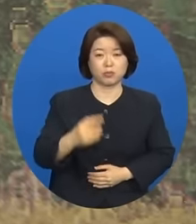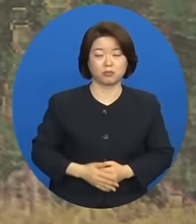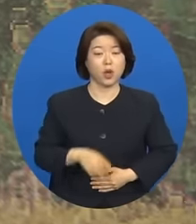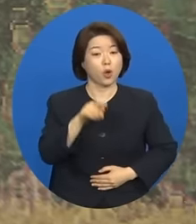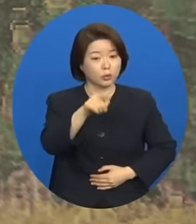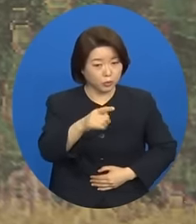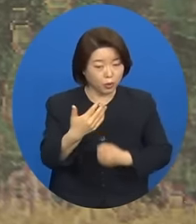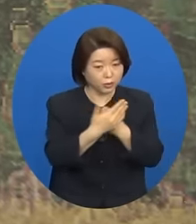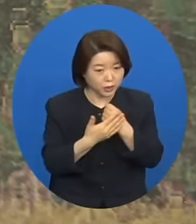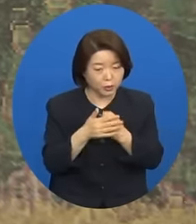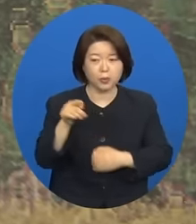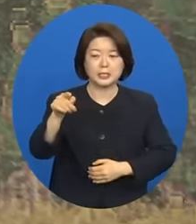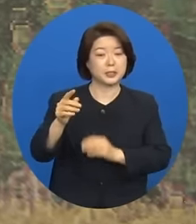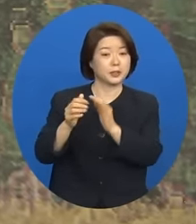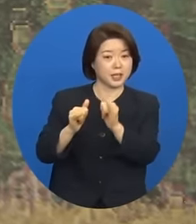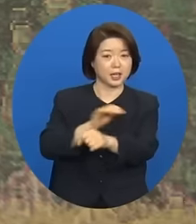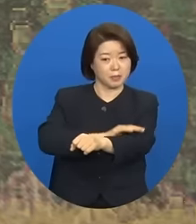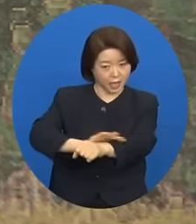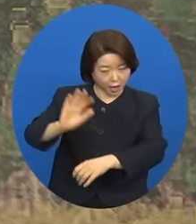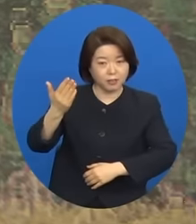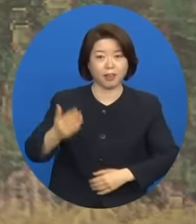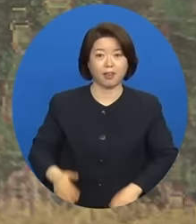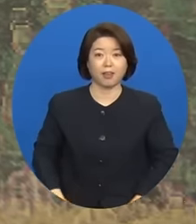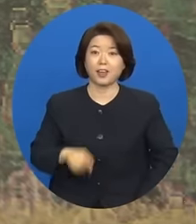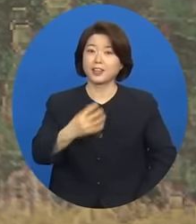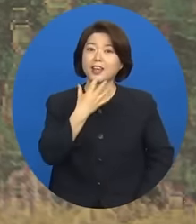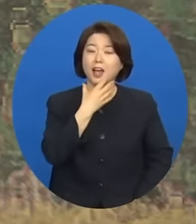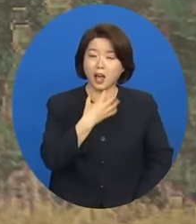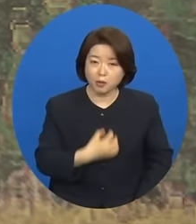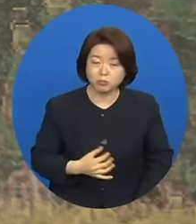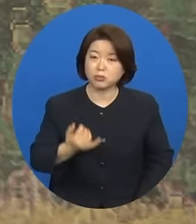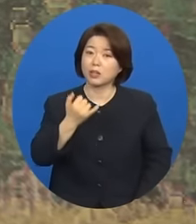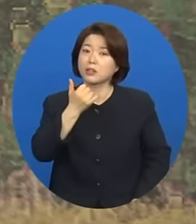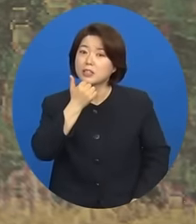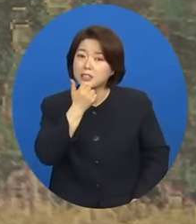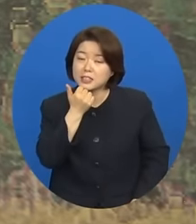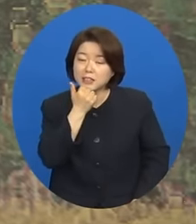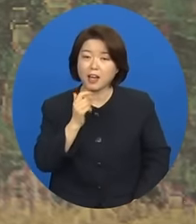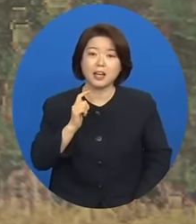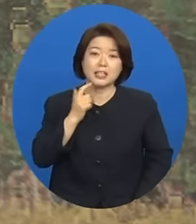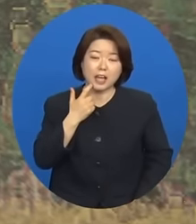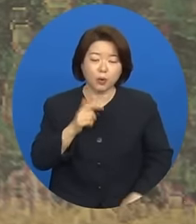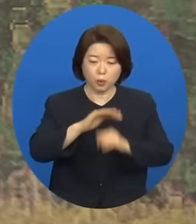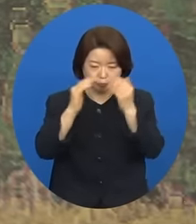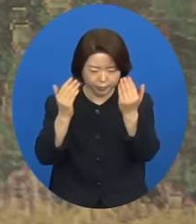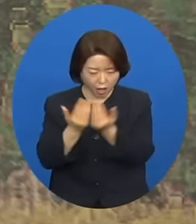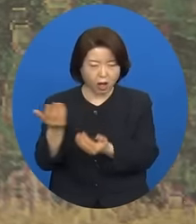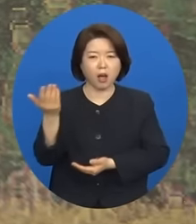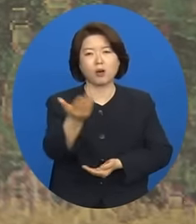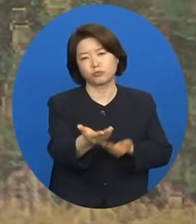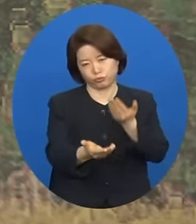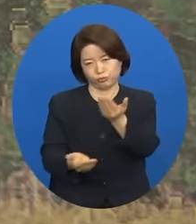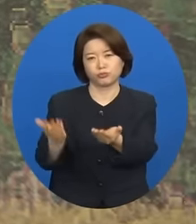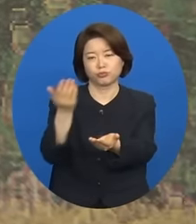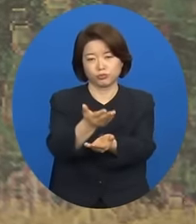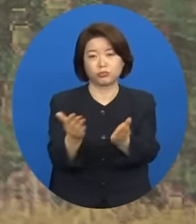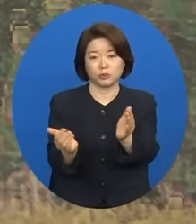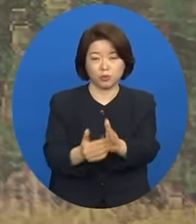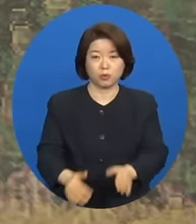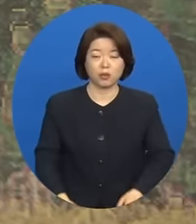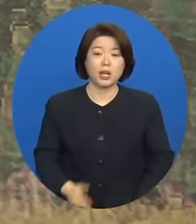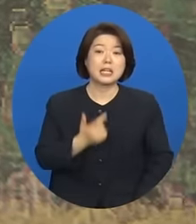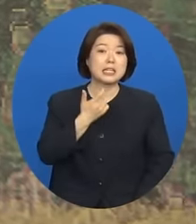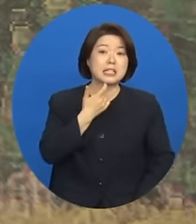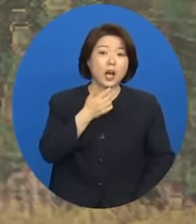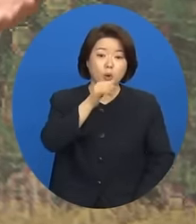저 사람이 잘 될 거야. 그거를 아브라함과 이삭과 야곱에게 다 주셨어요. 그러니까 야곱이 있는 곳에 바로 이